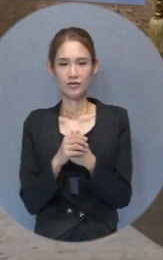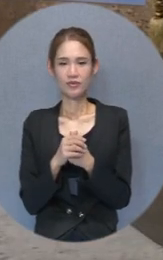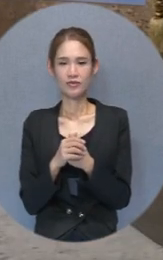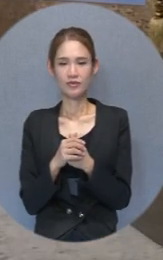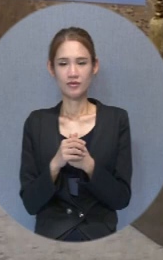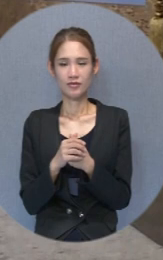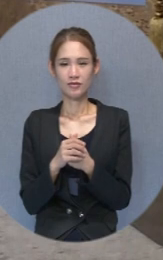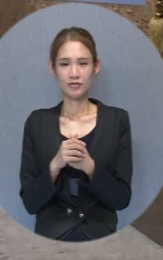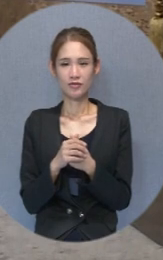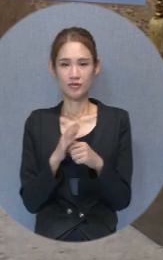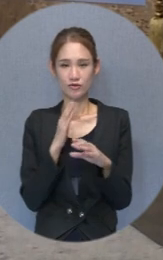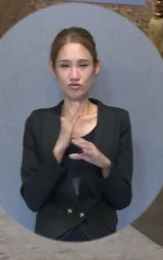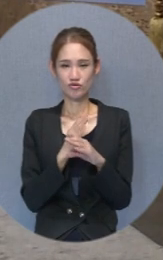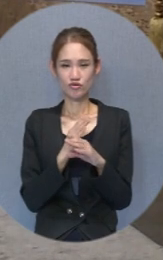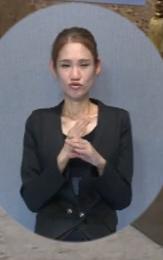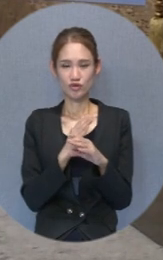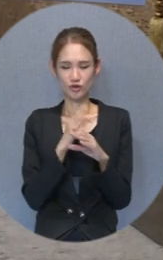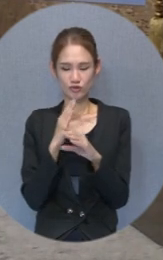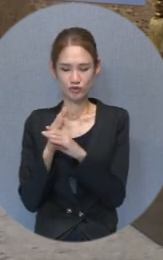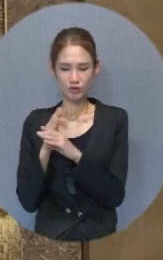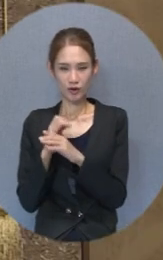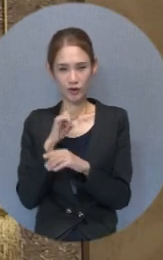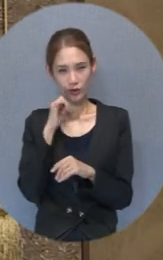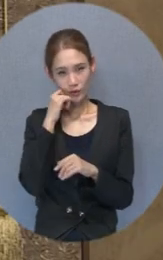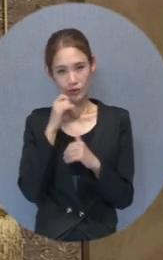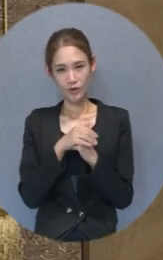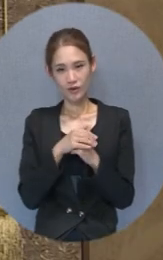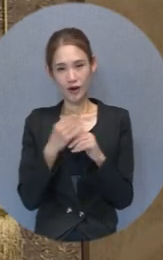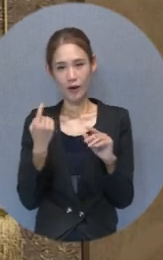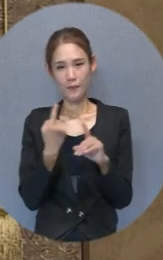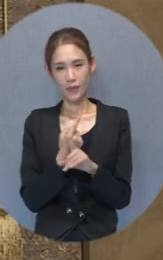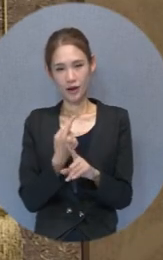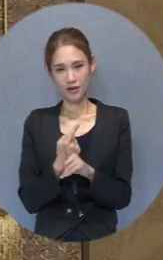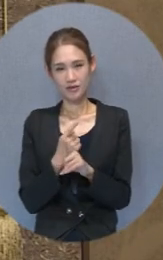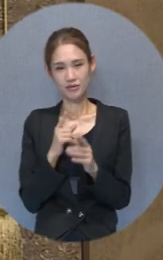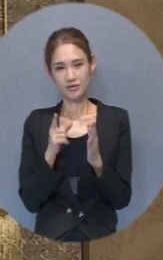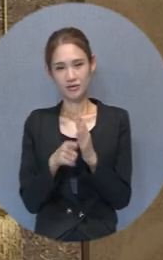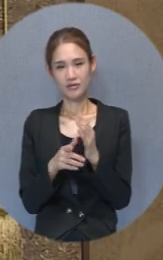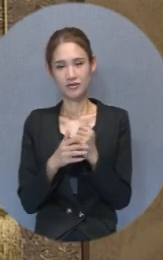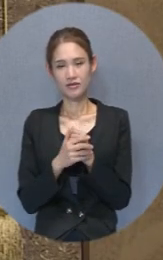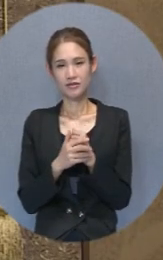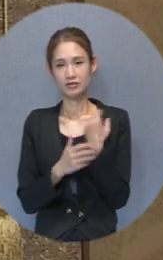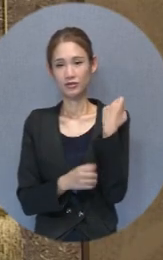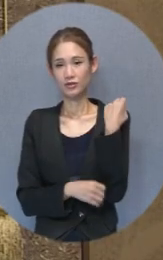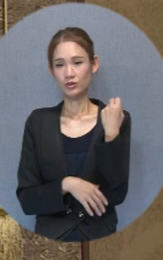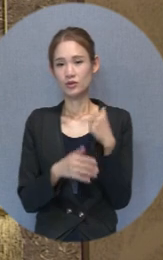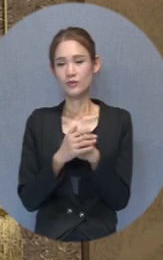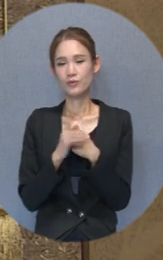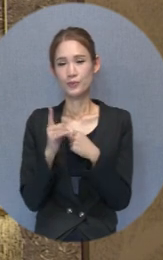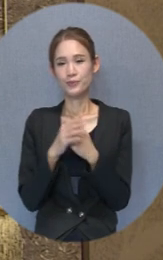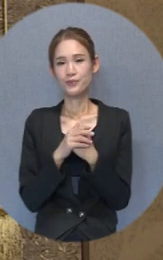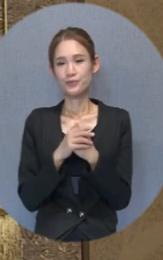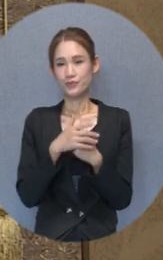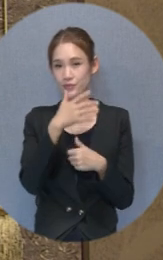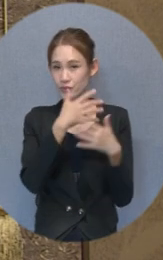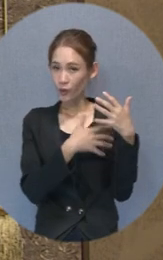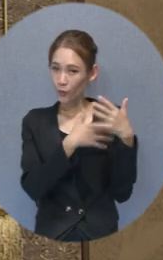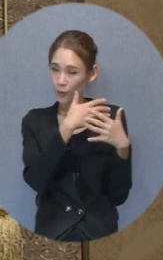않으셨어요? 중간에는 좀 어려웠어요. 네. 이게 약간 바뀌는 시점에 네. 근데 저희가 기본적으로